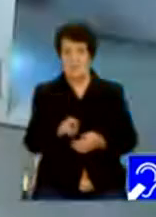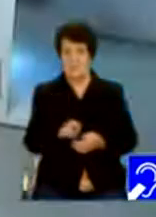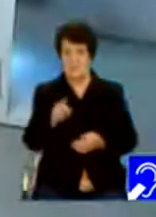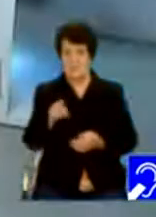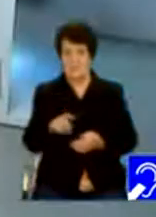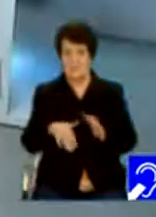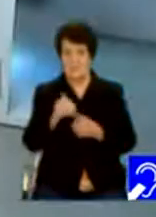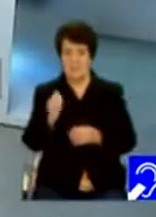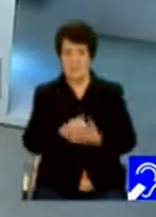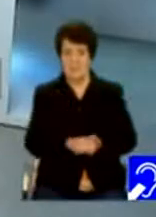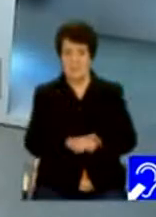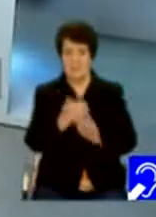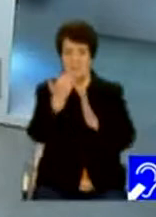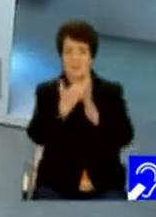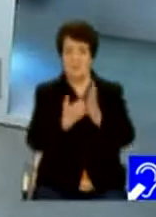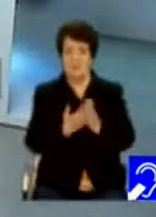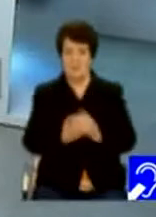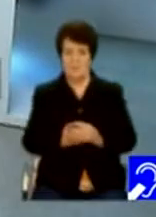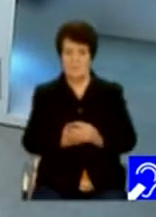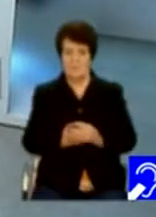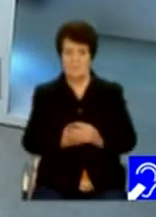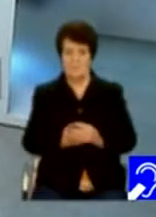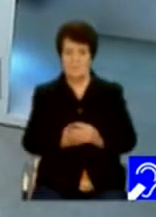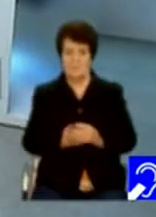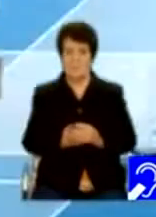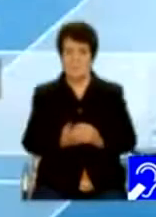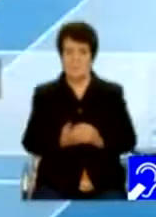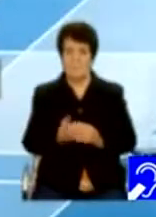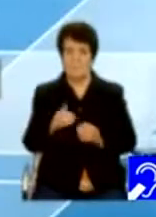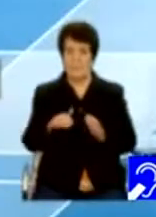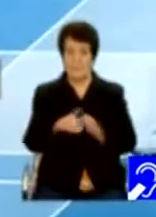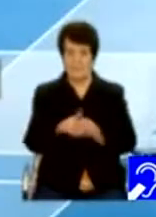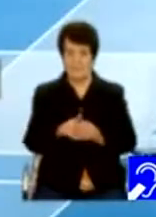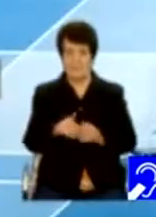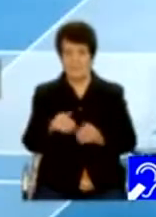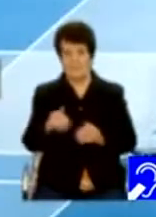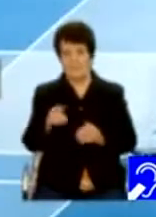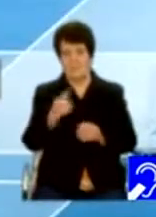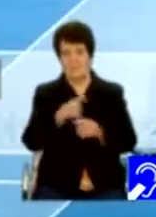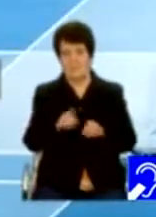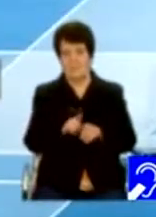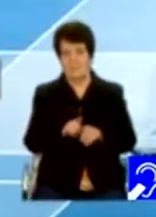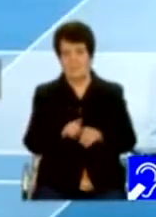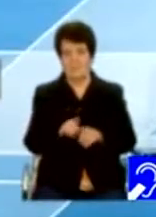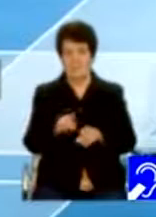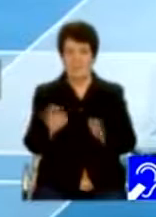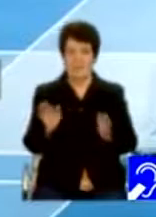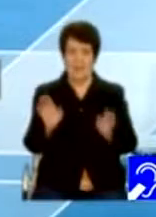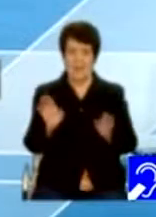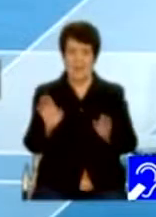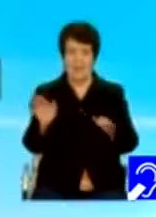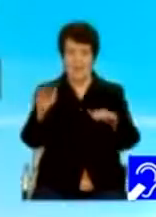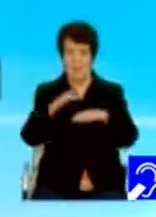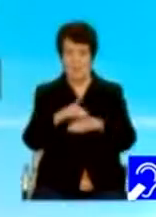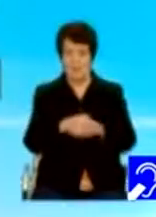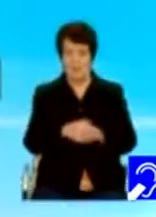Săcriu și Zilionca. Deci, programul electoral... Programul a fost lansarea, nu? Și cu asta s-o termin. Domnul Costiuc, Eu am zis, noi